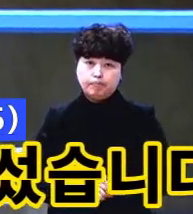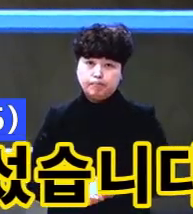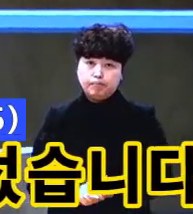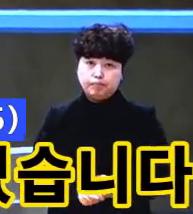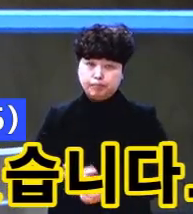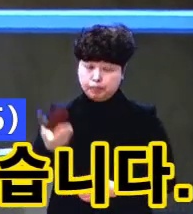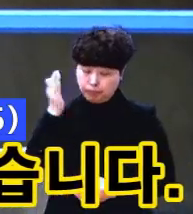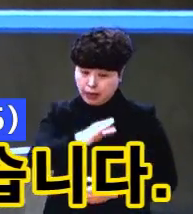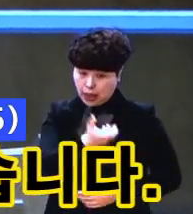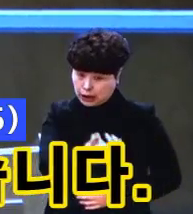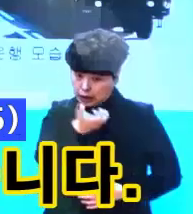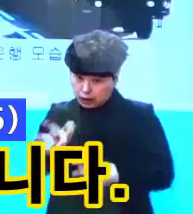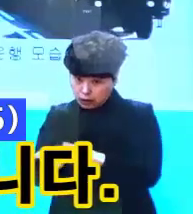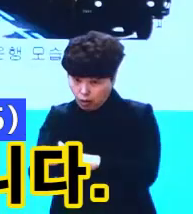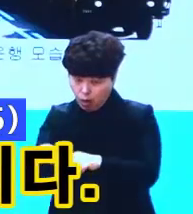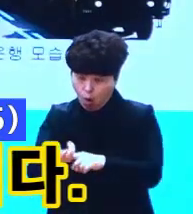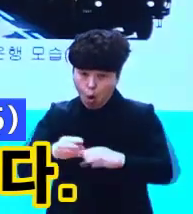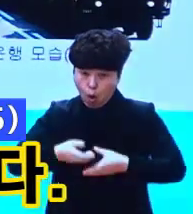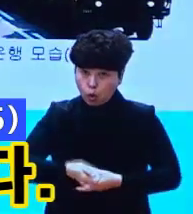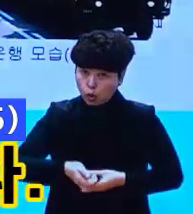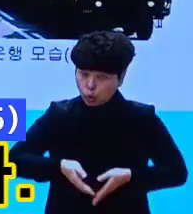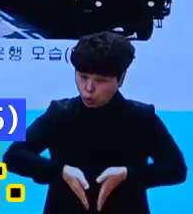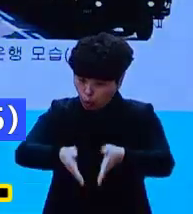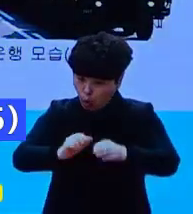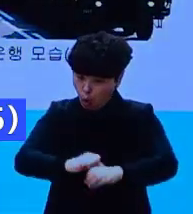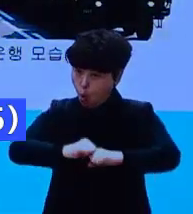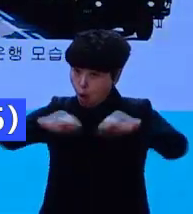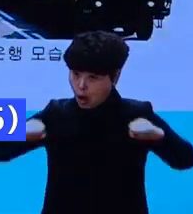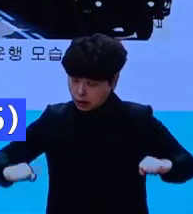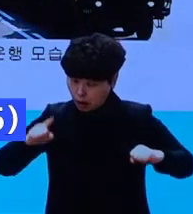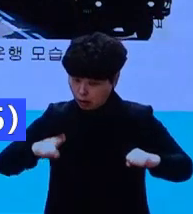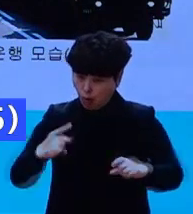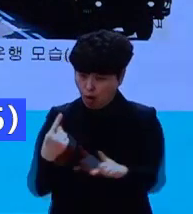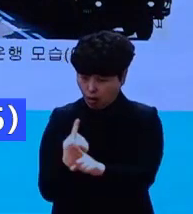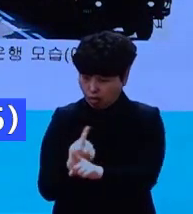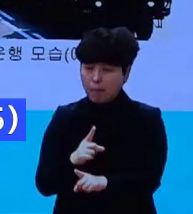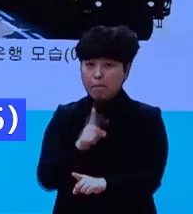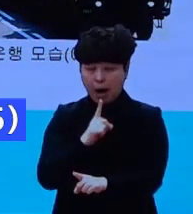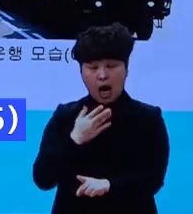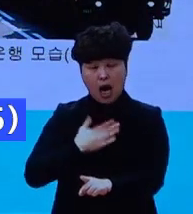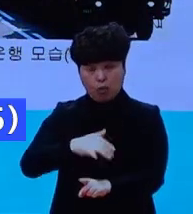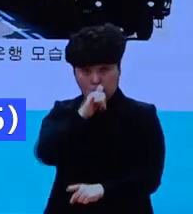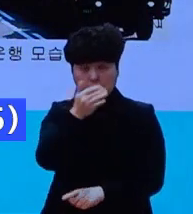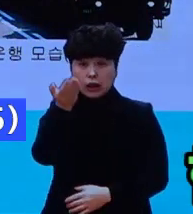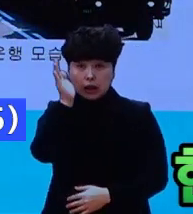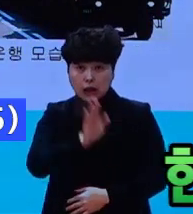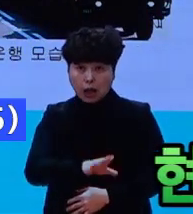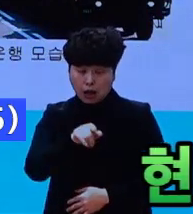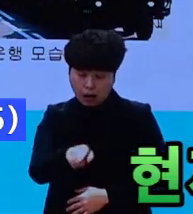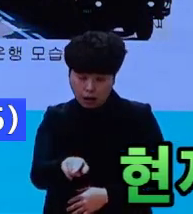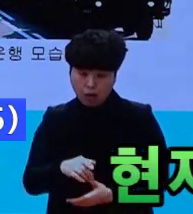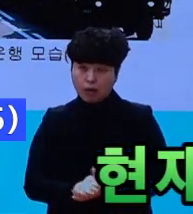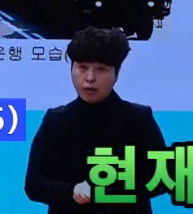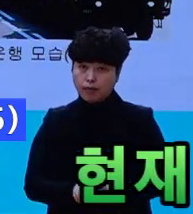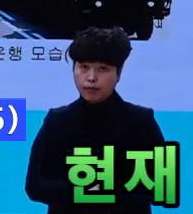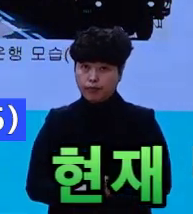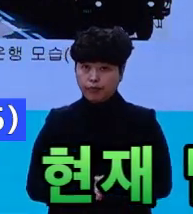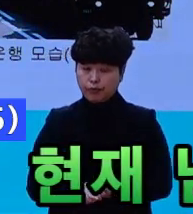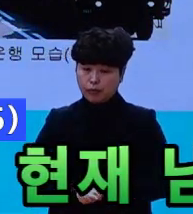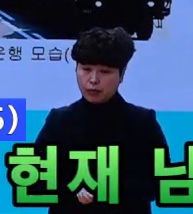이전에 따라 도로 확장 및 진입로 개선이 필요하다고 알려져 있습니다만 수송부대가 이전하는 별내면